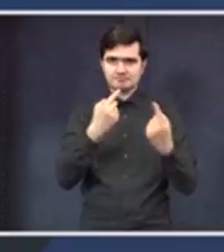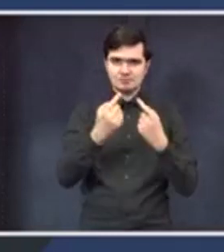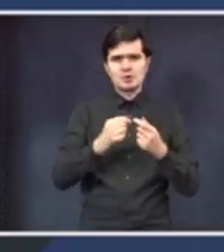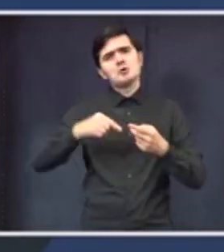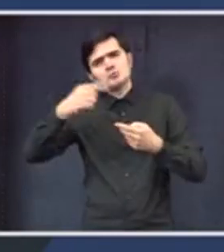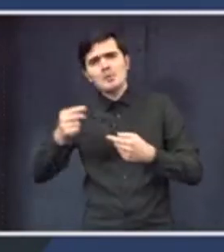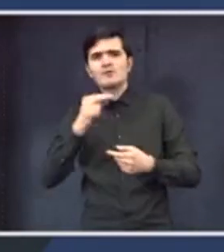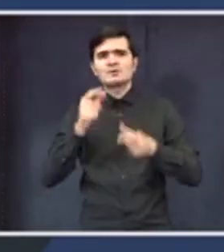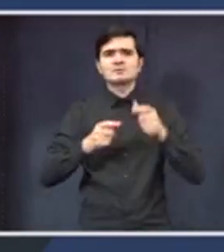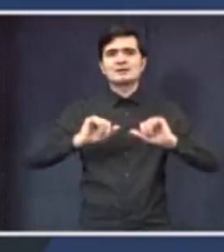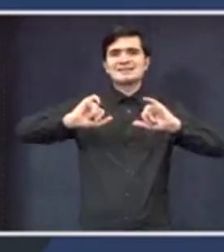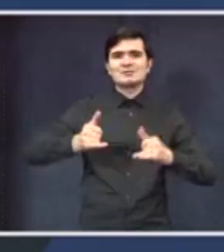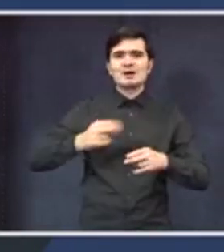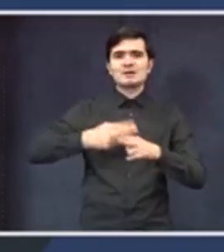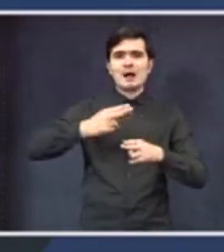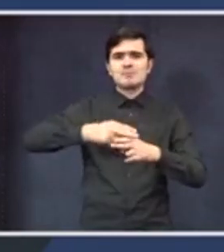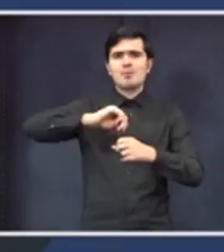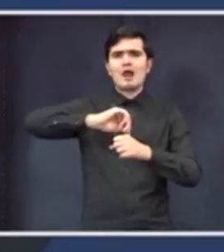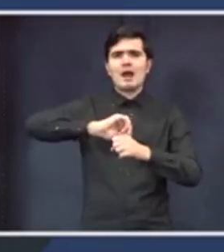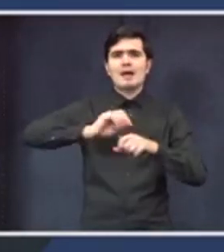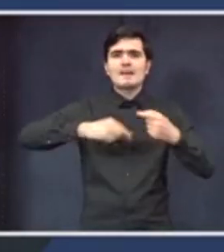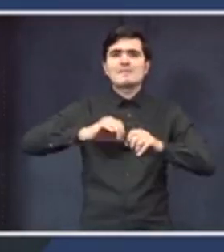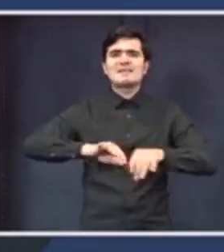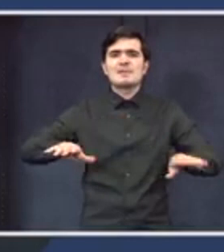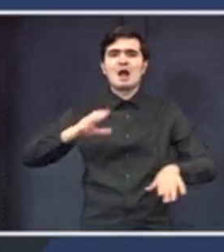puțin despre situația epidemiologică în acest moment.